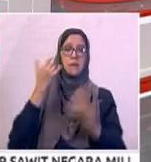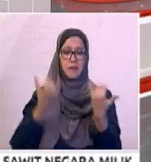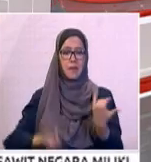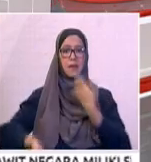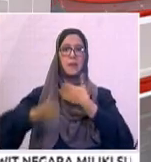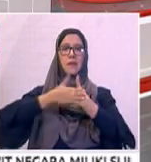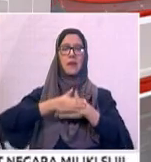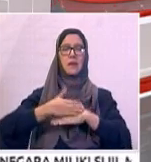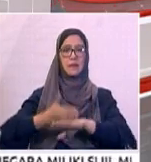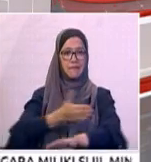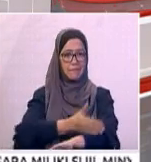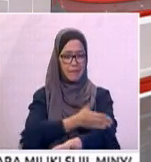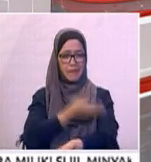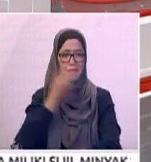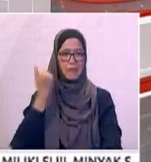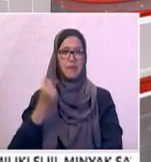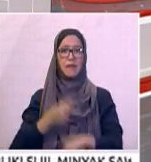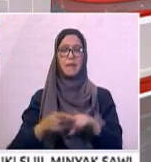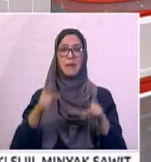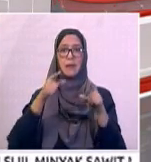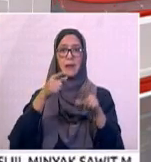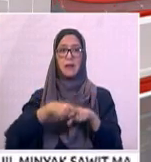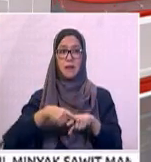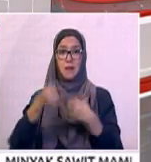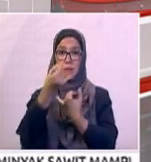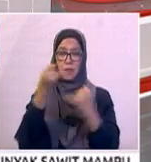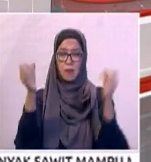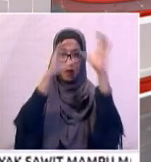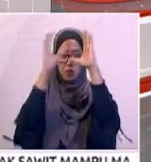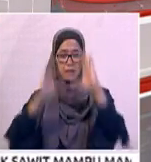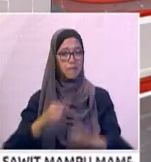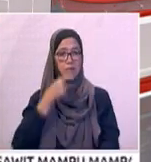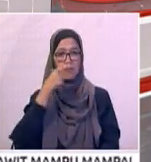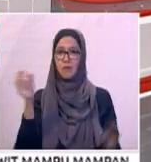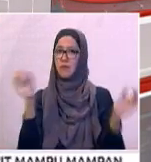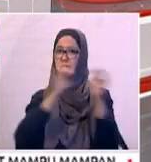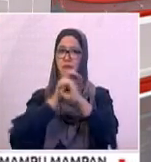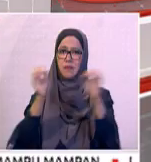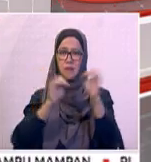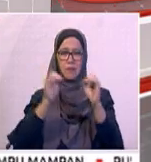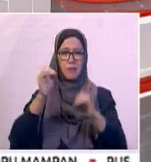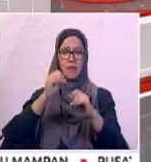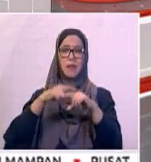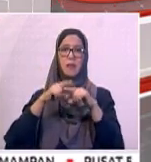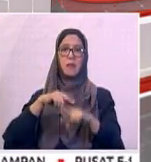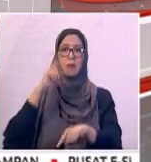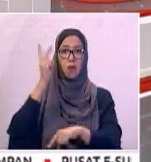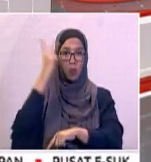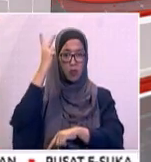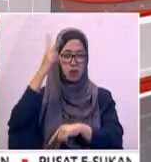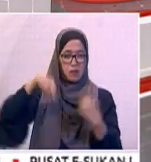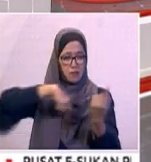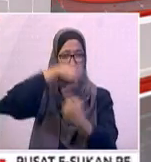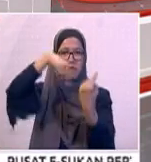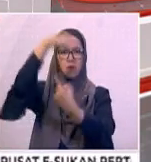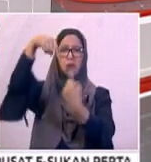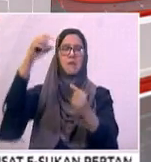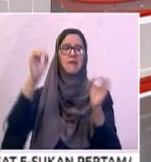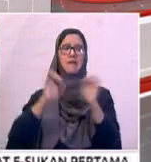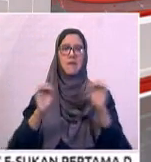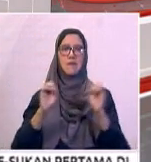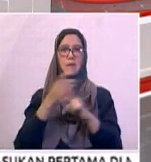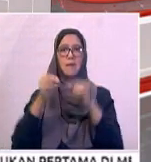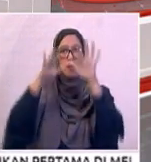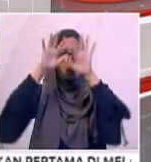sebarang amaran gelombang kedua ribut. Ketiga-tiga negeri itu hanya mengalami keadaan mendung dan hujan biasa pada hari ini. Ketua